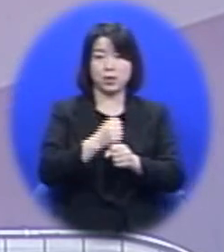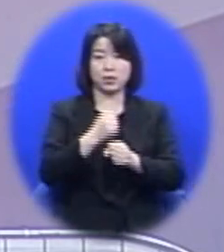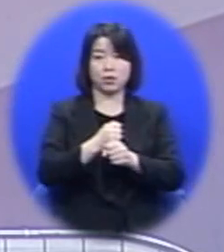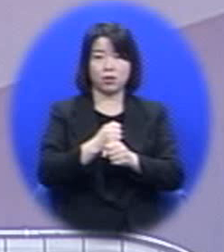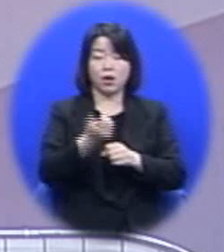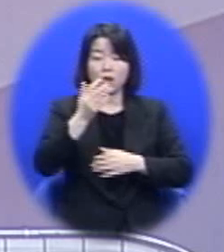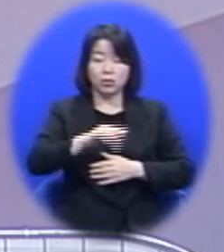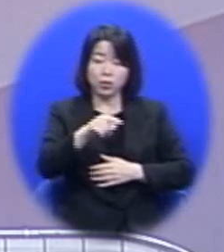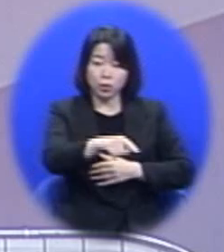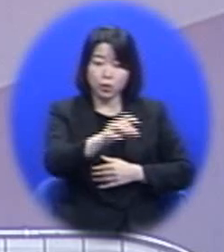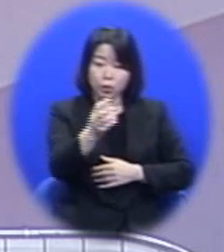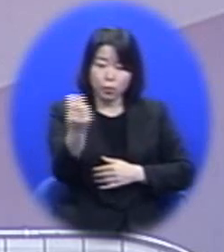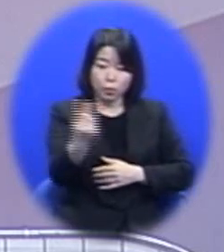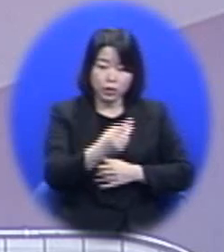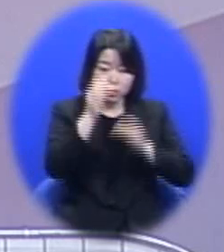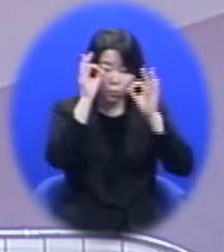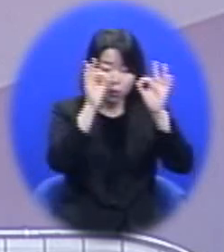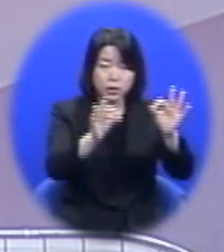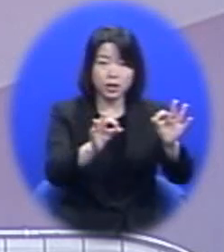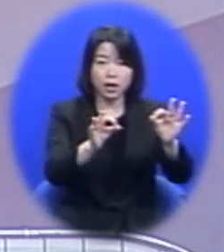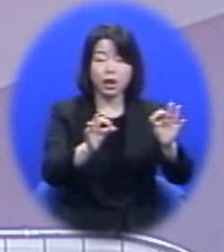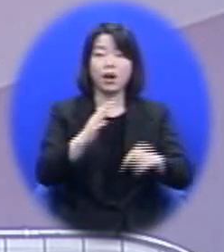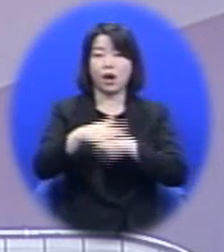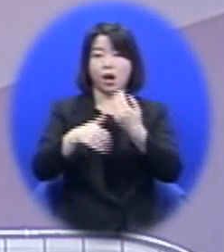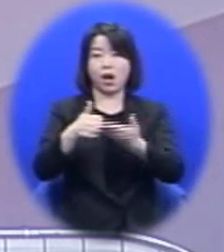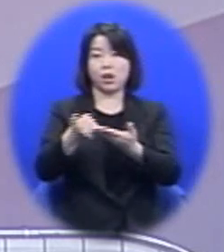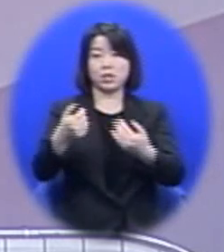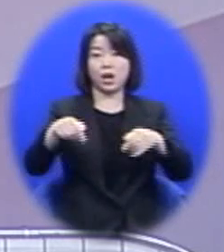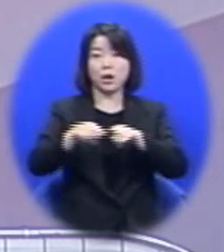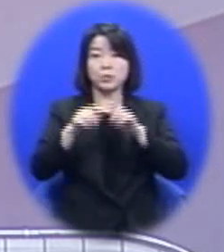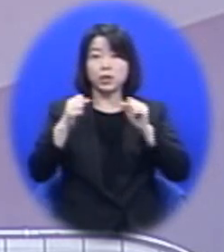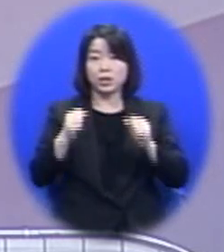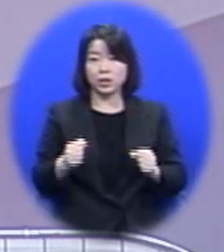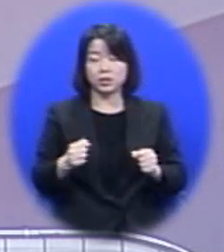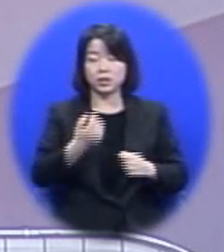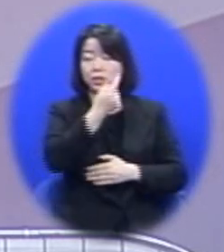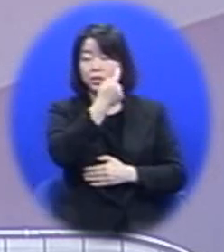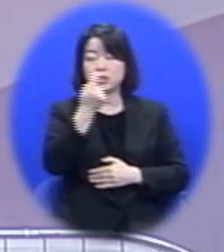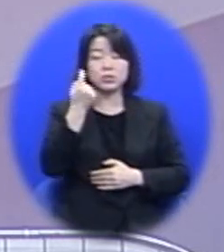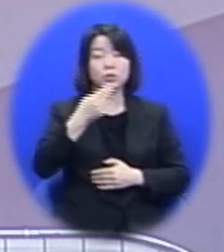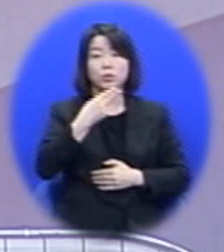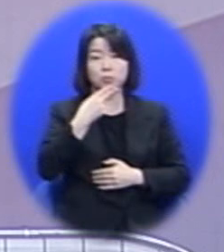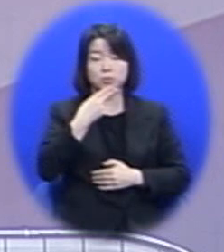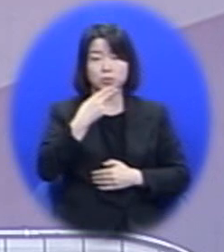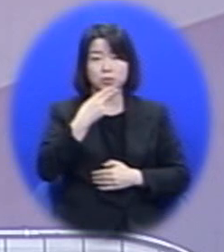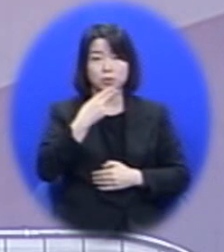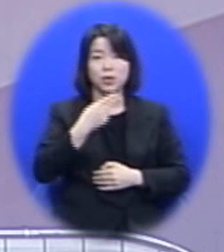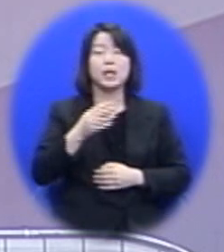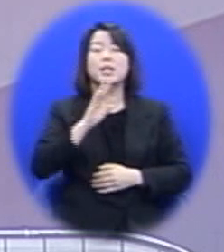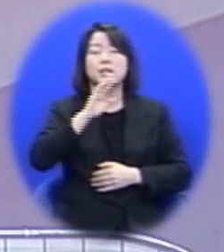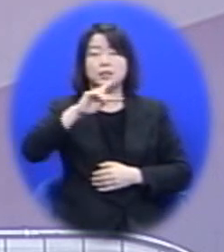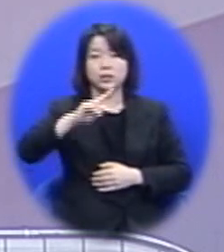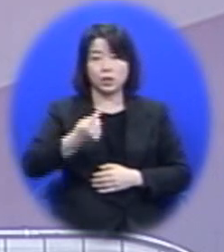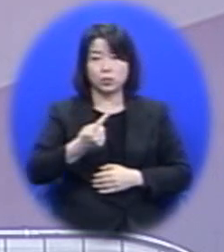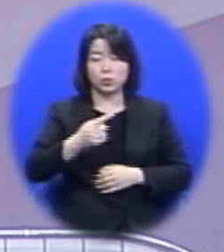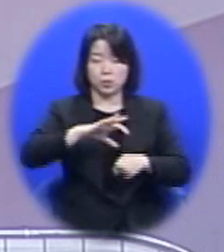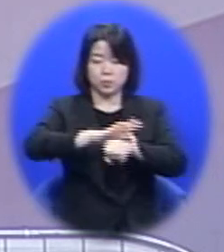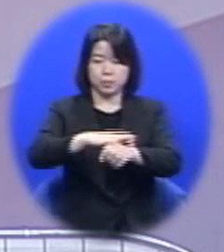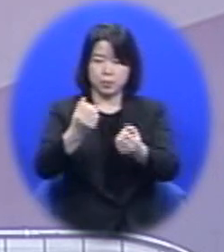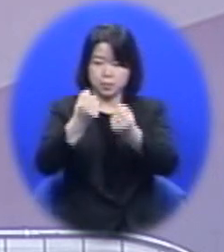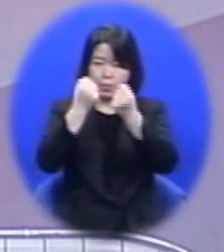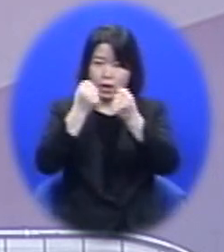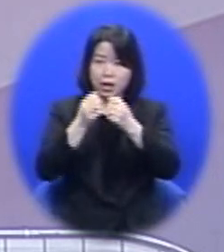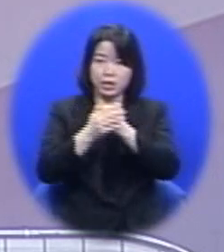예루살렘에 돌아와 보니까 하나님이 함께 하신다는 증거가 없어요. 그래도 포로 생활